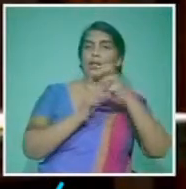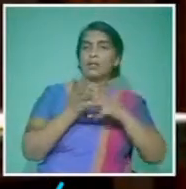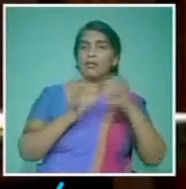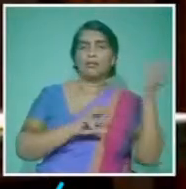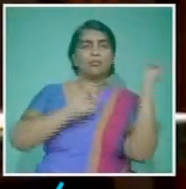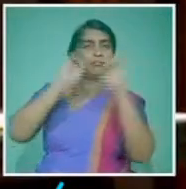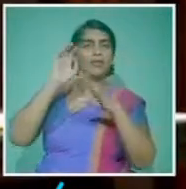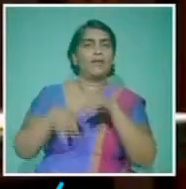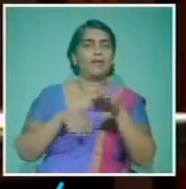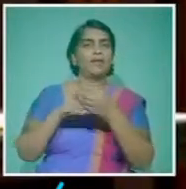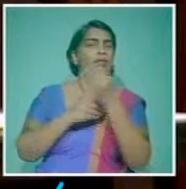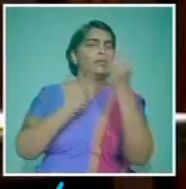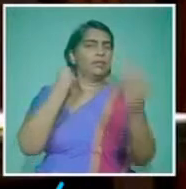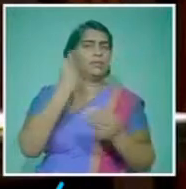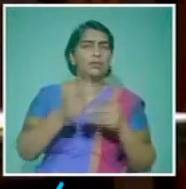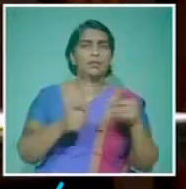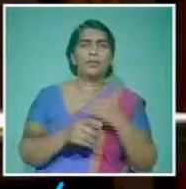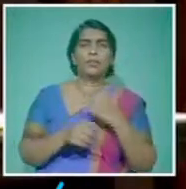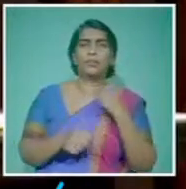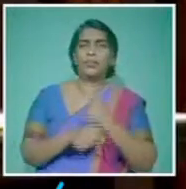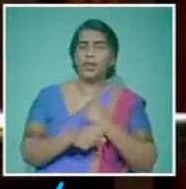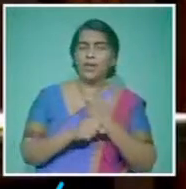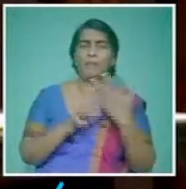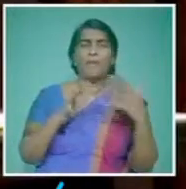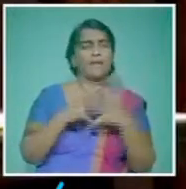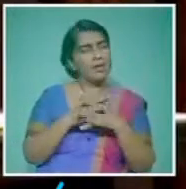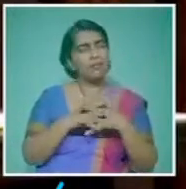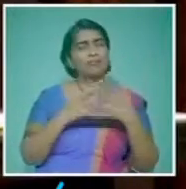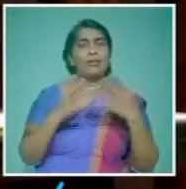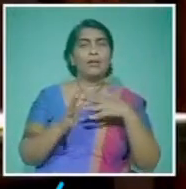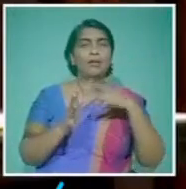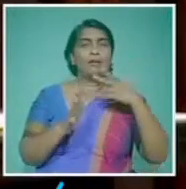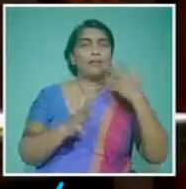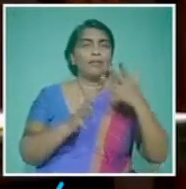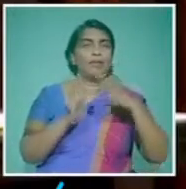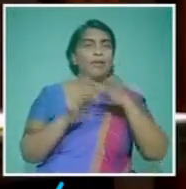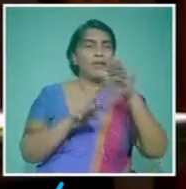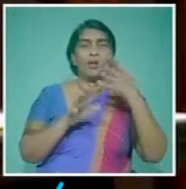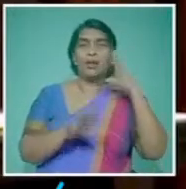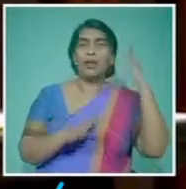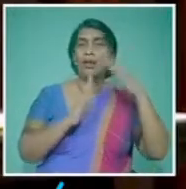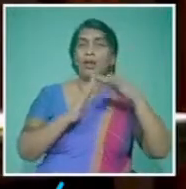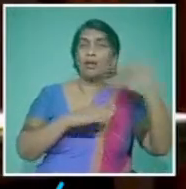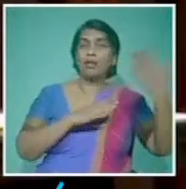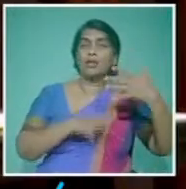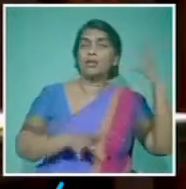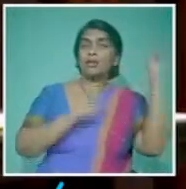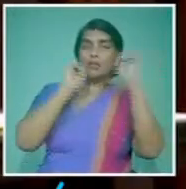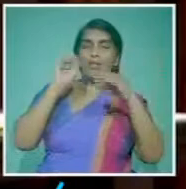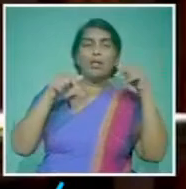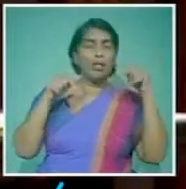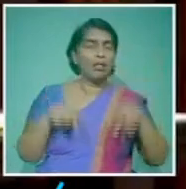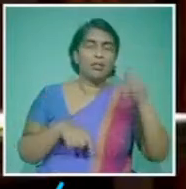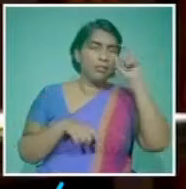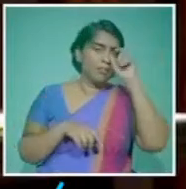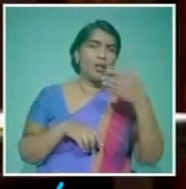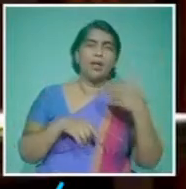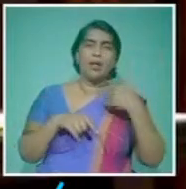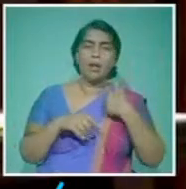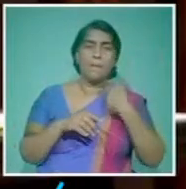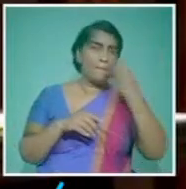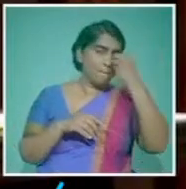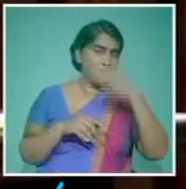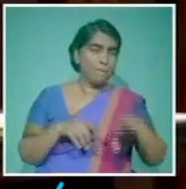ලබා දුන්න ඉඩම්. ඉතින් ඒතර ගල්වේ වෙන්න පුළුවන්, වැලියේ වෙන්න පුළුවන් මේ ව්‍යාපාර හරහා වෙනත් දිස්ත්‍රික්ක වල ඉඳන් ගෙනත් දුන්න. දැන් අද අපි අද බලමු. අද